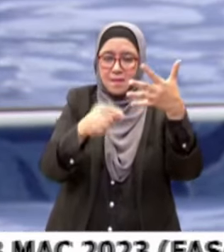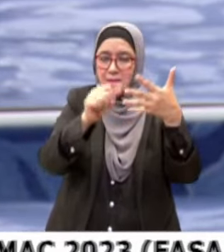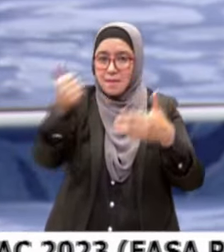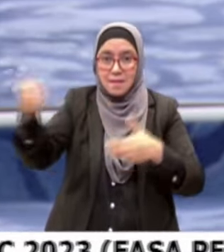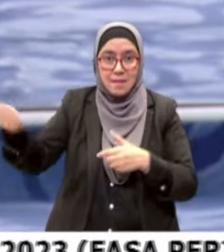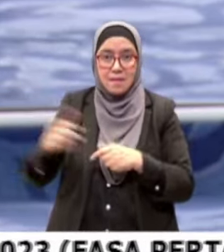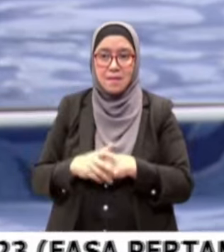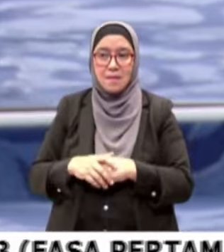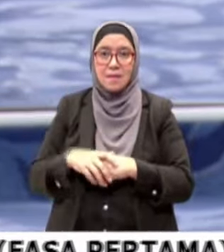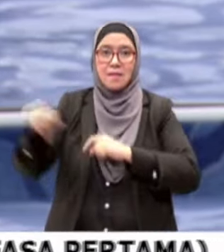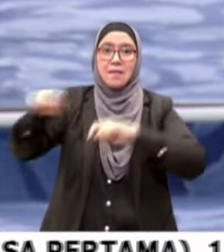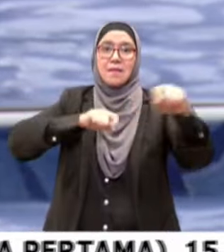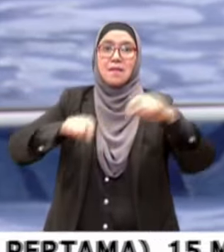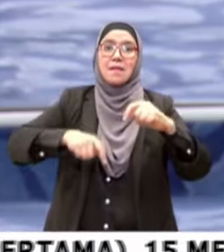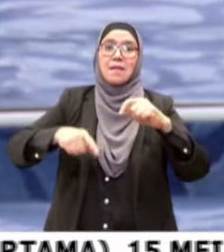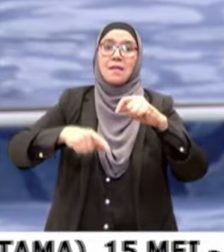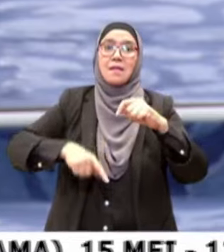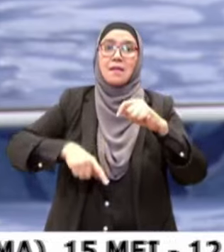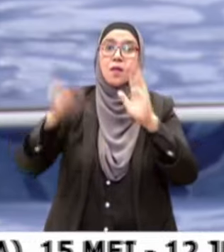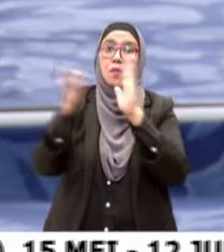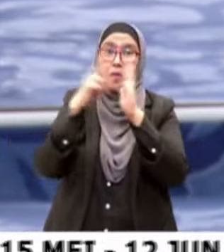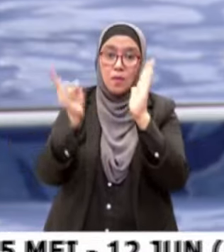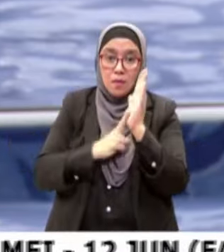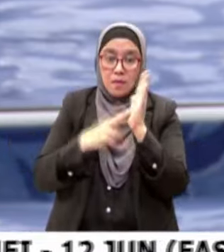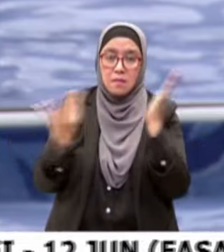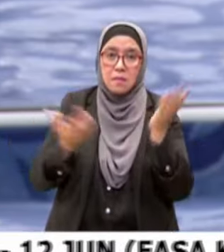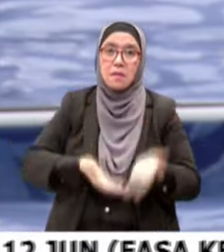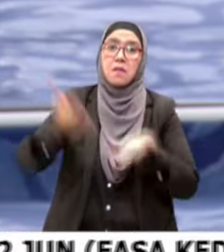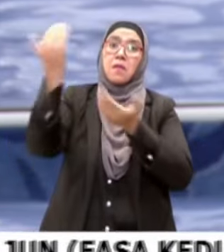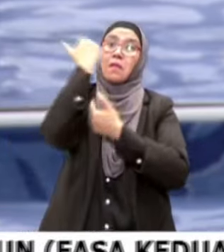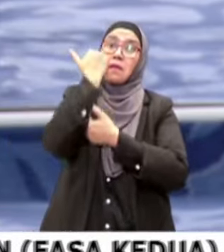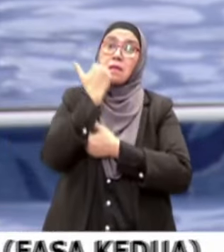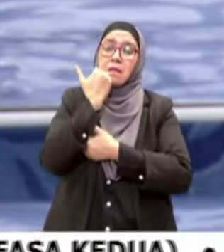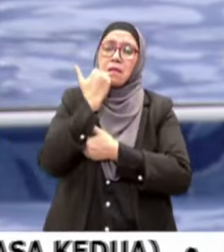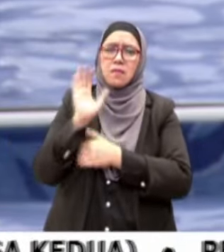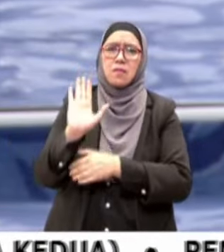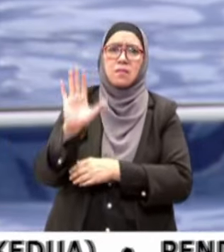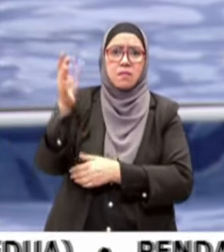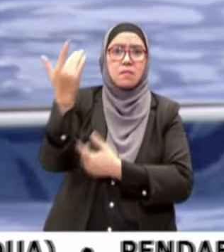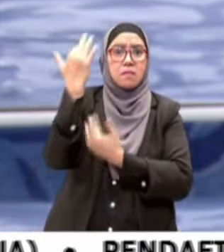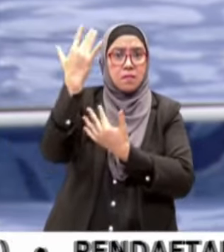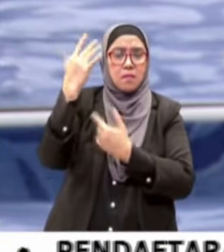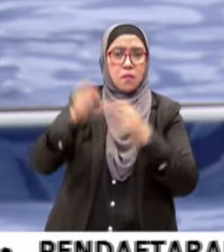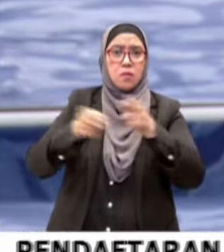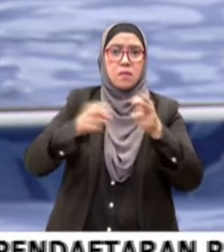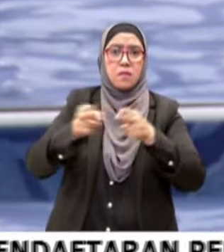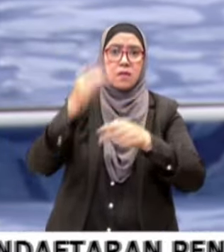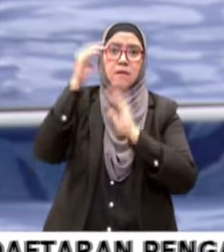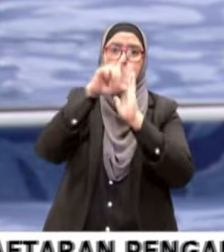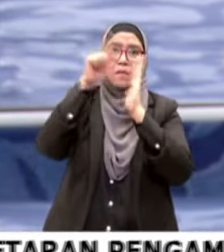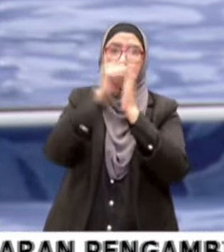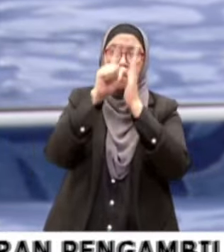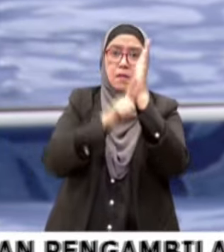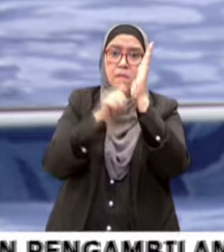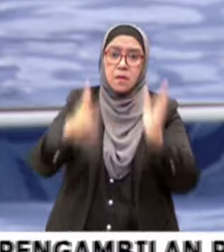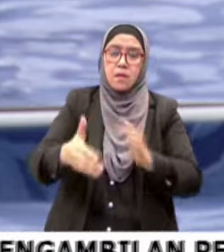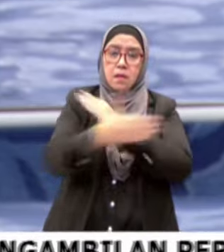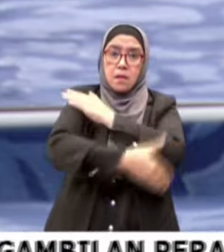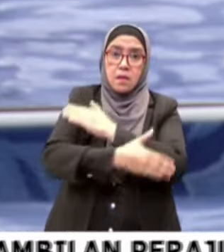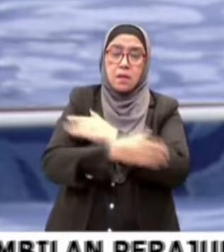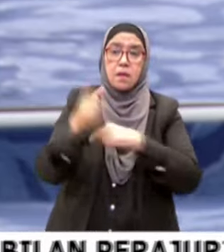undang-undang atau pendawaan itu urusan program negara saya mungkin dalam masa yang dekat mungkin ada berita